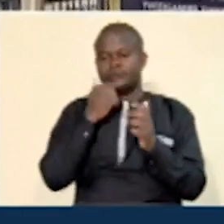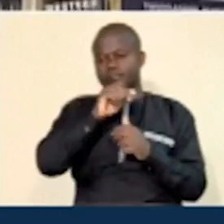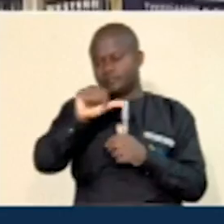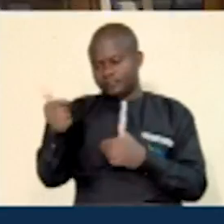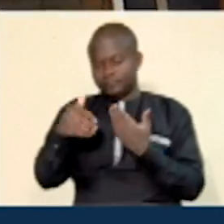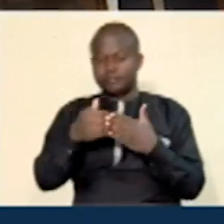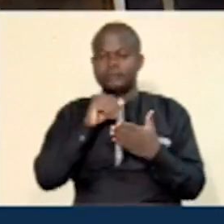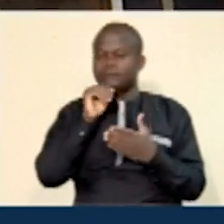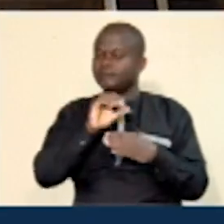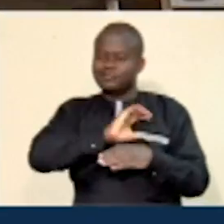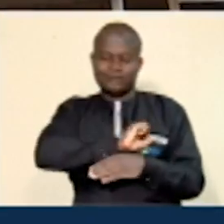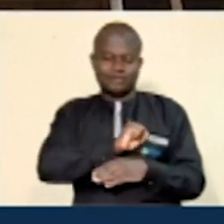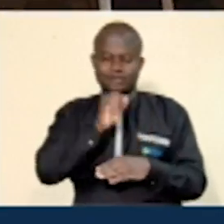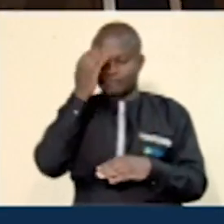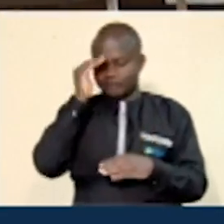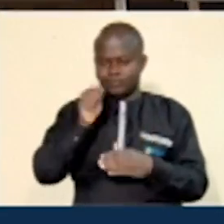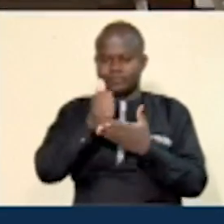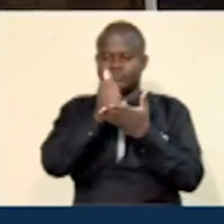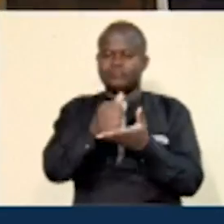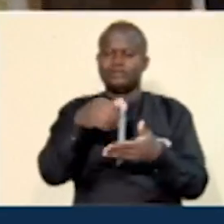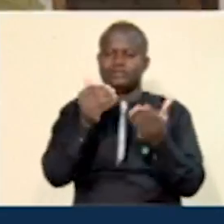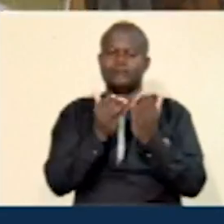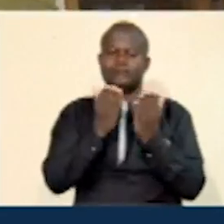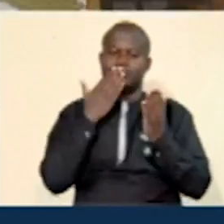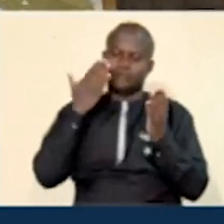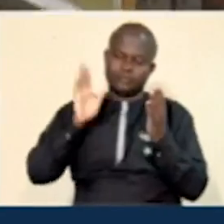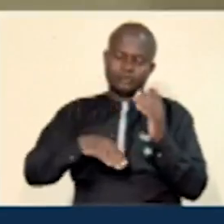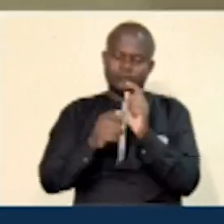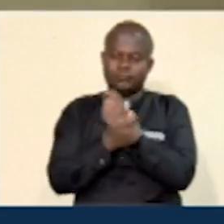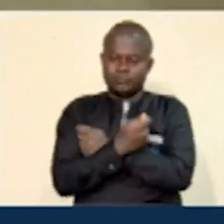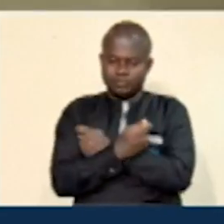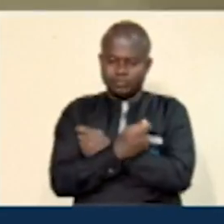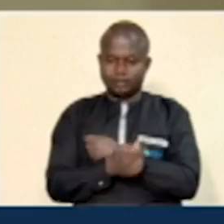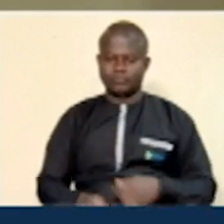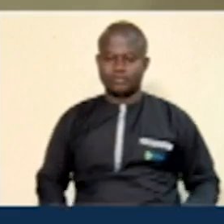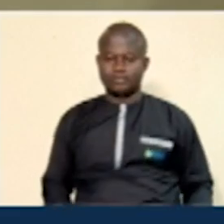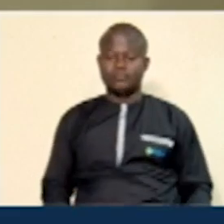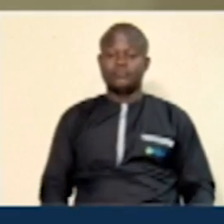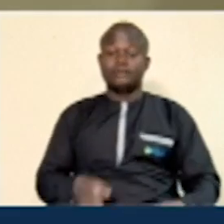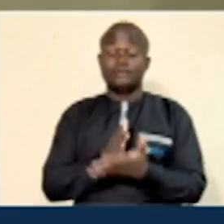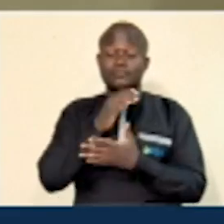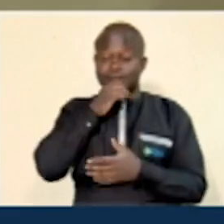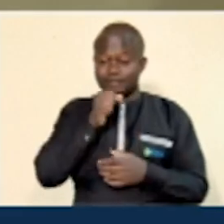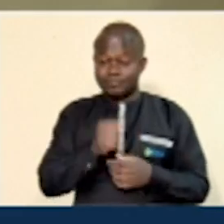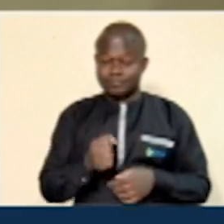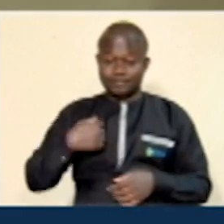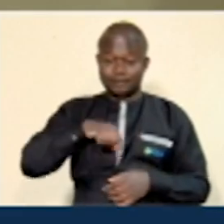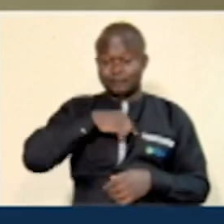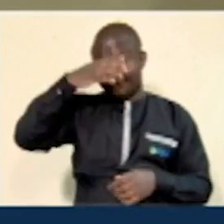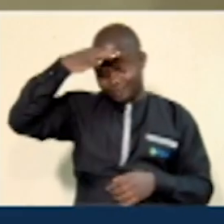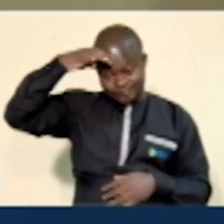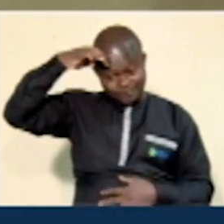ko batakibyihanganira mu rwego rwo gufasha abatanga serivisi zitanoze kwikosora. Kandi burya basaza cyane cyane burya